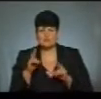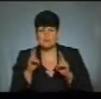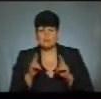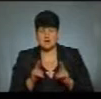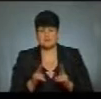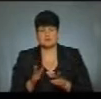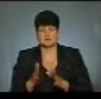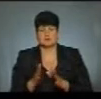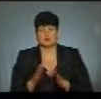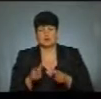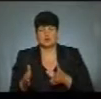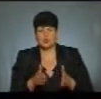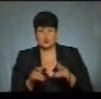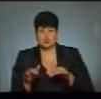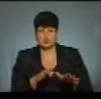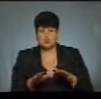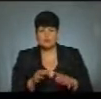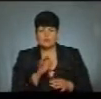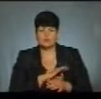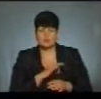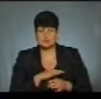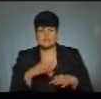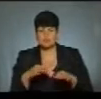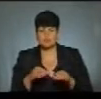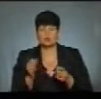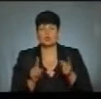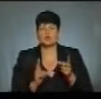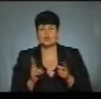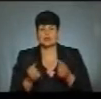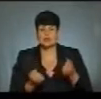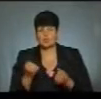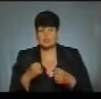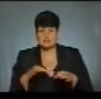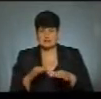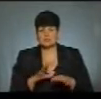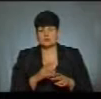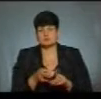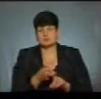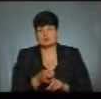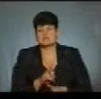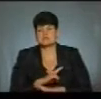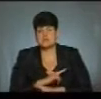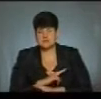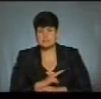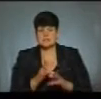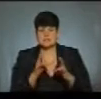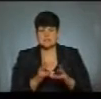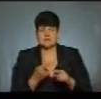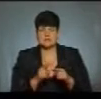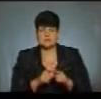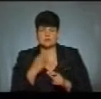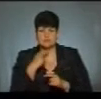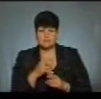безпеки дорожнього руху або експлуатації транспорту особою, яка керує транспортом, що спричинило смерть. Стаття передбачає позбавлення волі